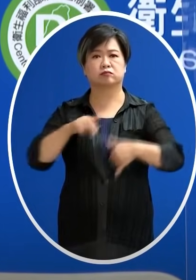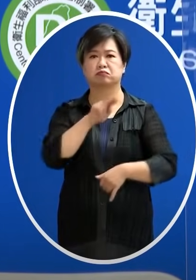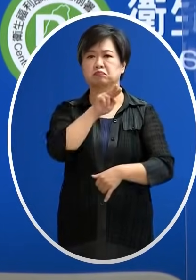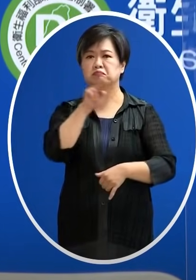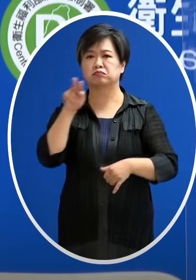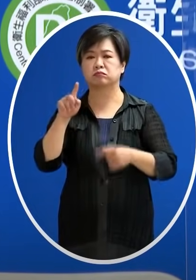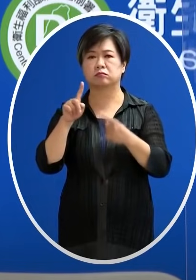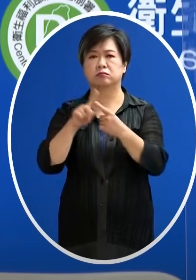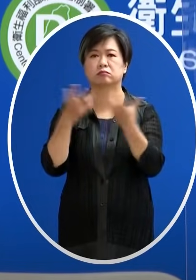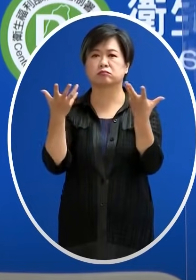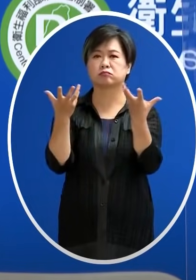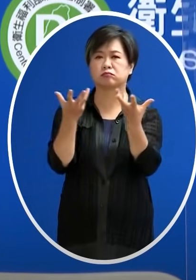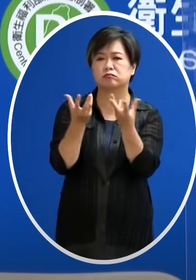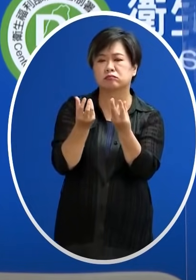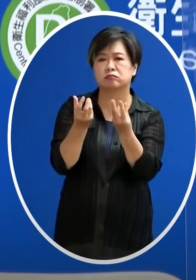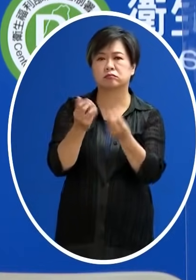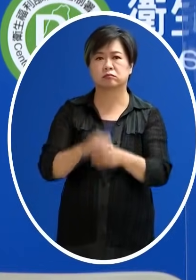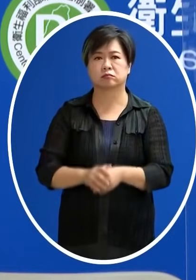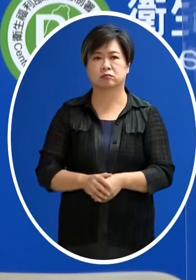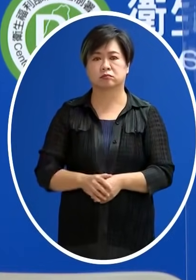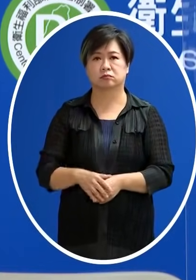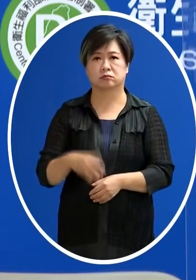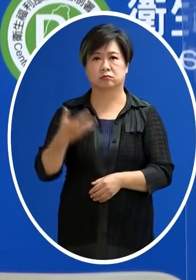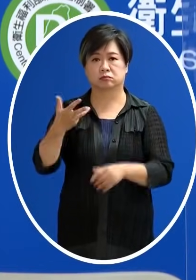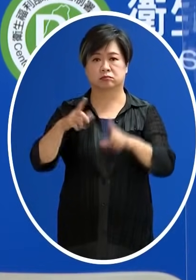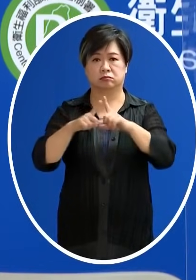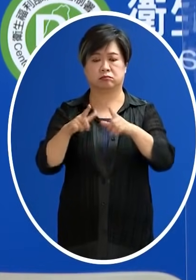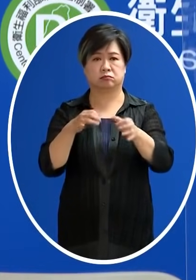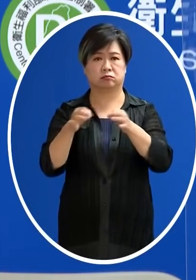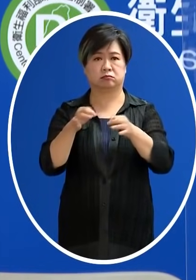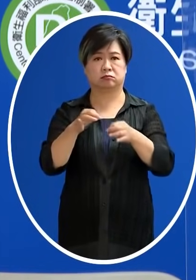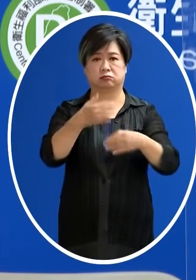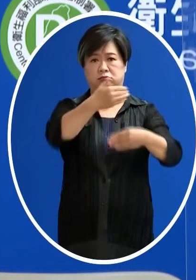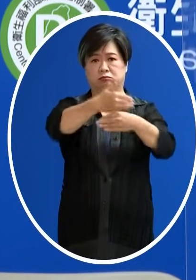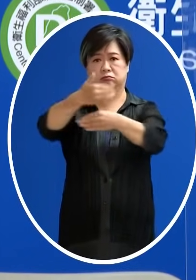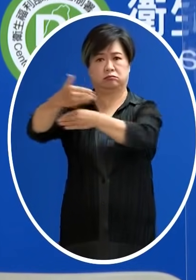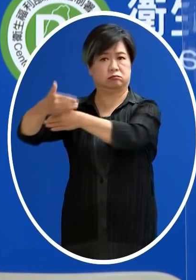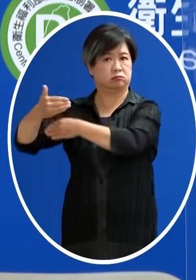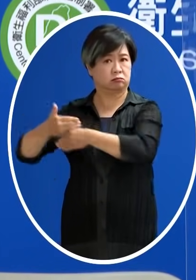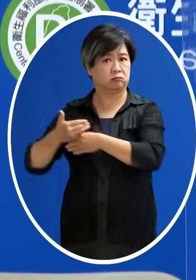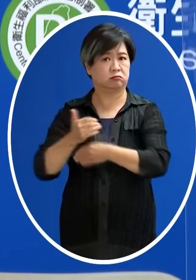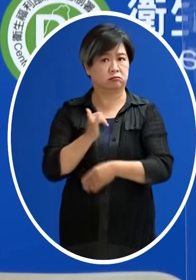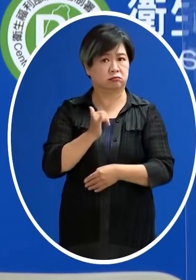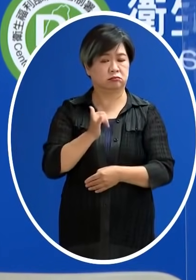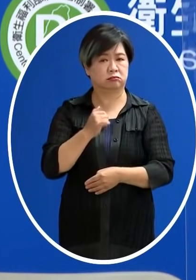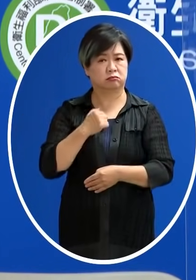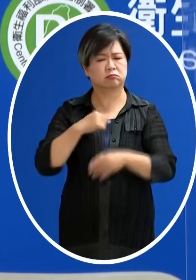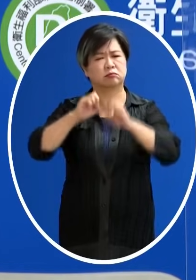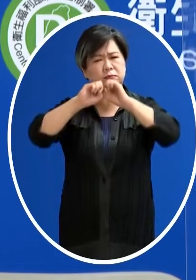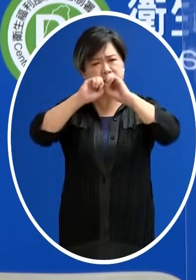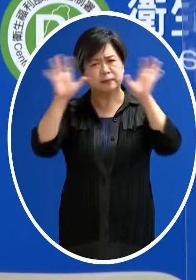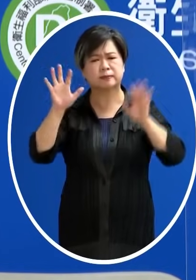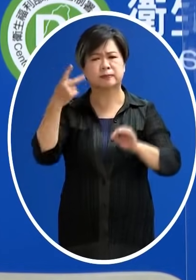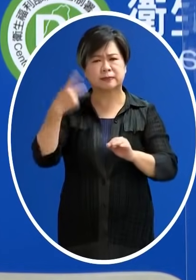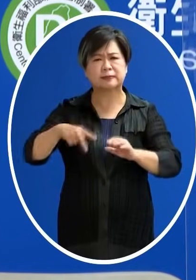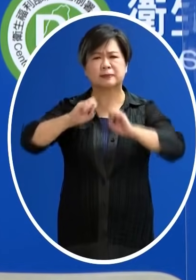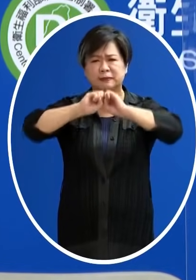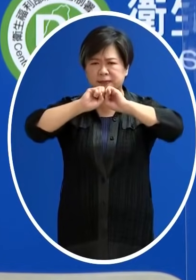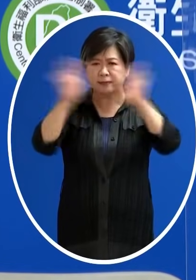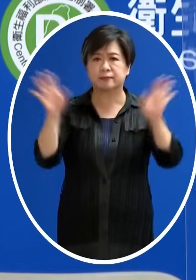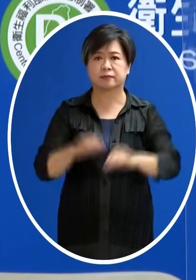人很少了嘛，哈，那八大也几乎都停了嘛。好，所以在里面我还是要呼吁，所以我刚才在一再的呼吁，就是